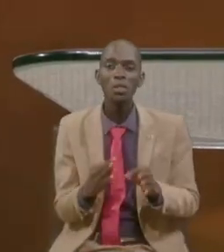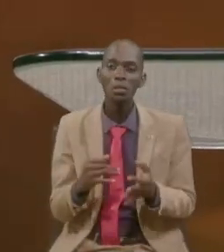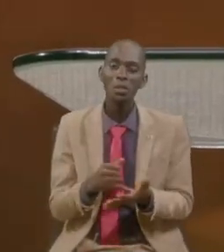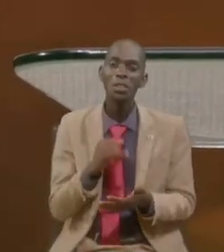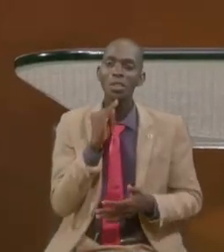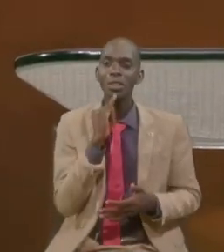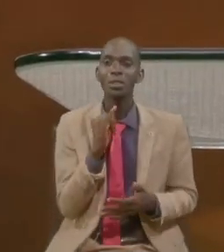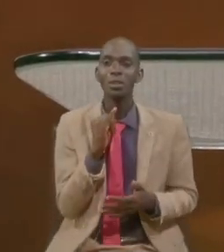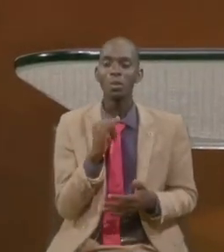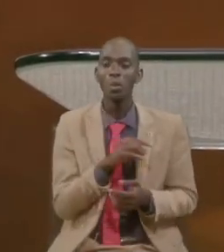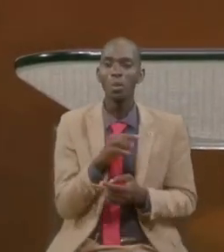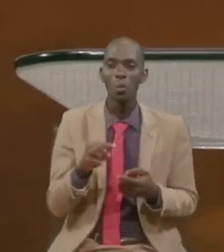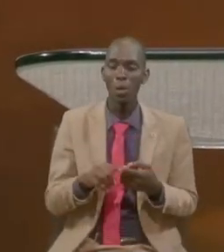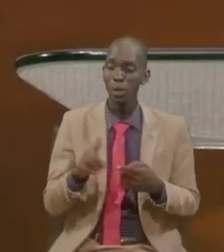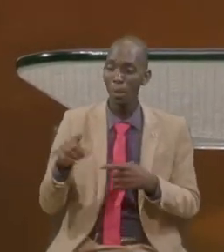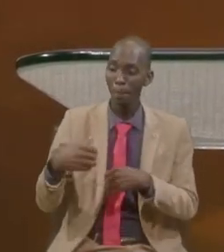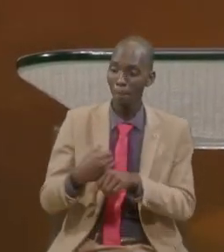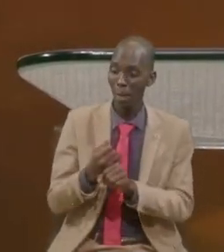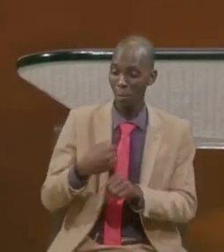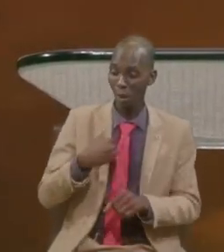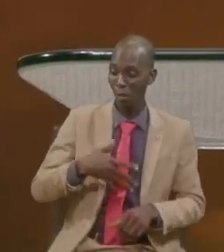petits, leur niveau,